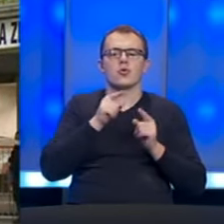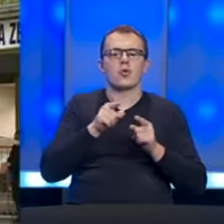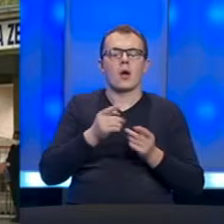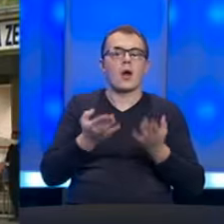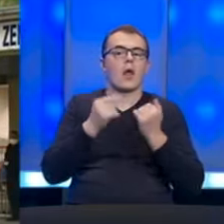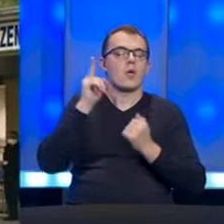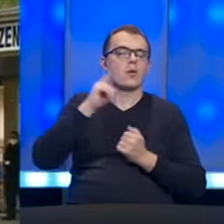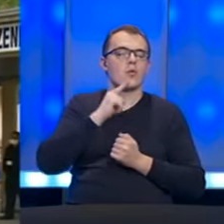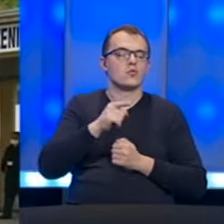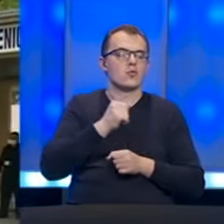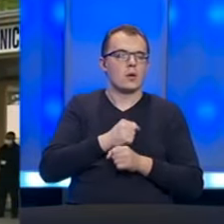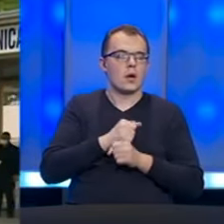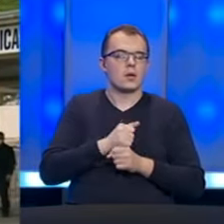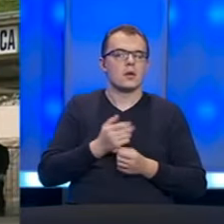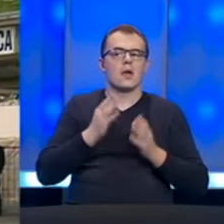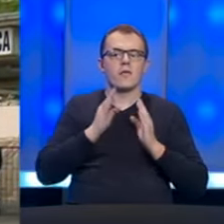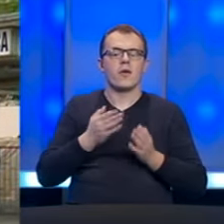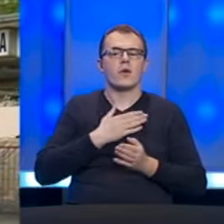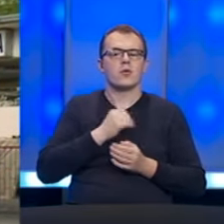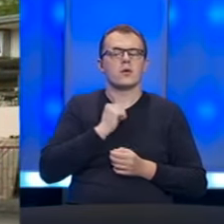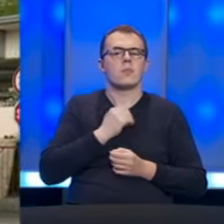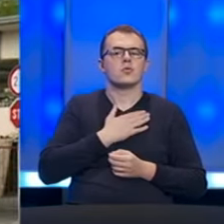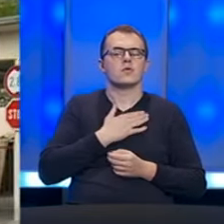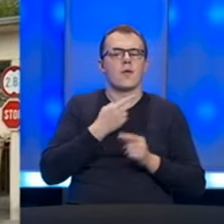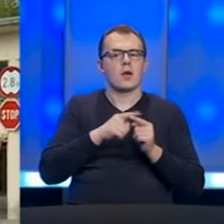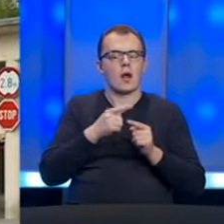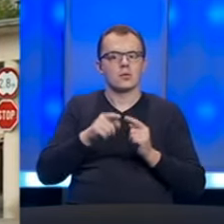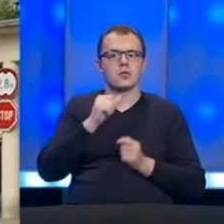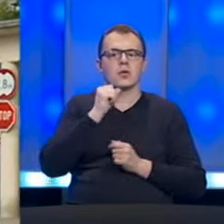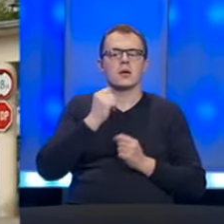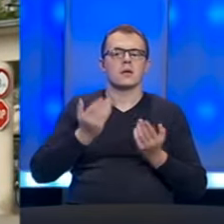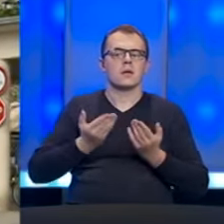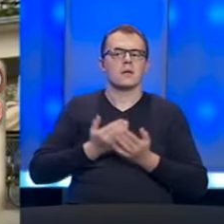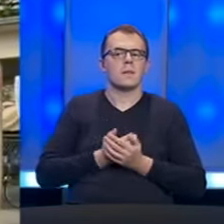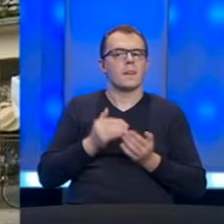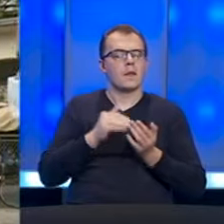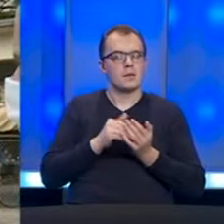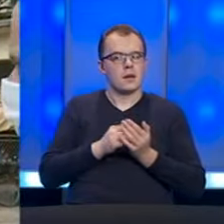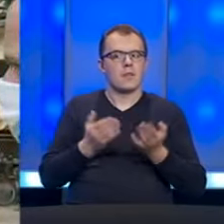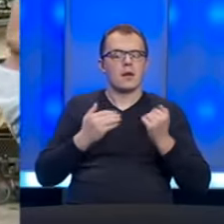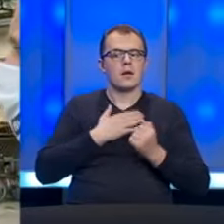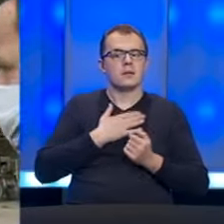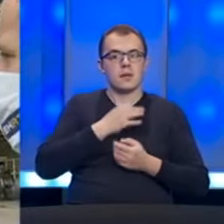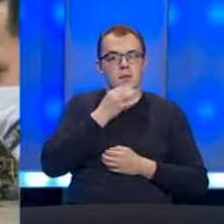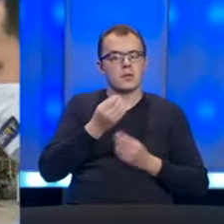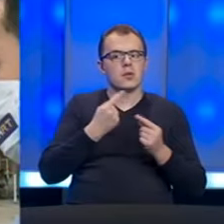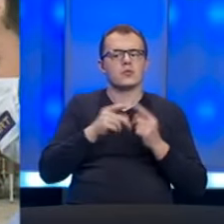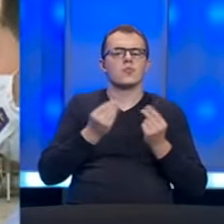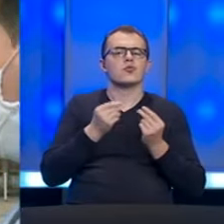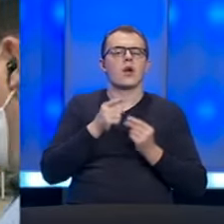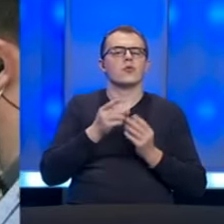evo oni koji su to radili vjerovatno imaju svoje razloge i treba da sebe pitaju zbog čega je to